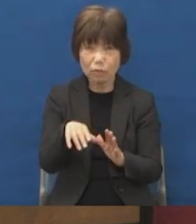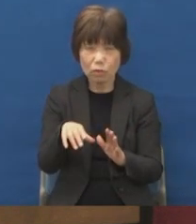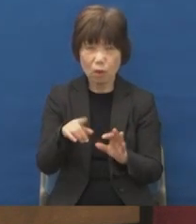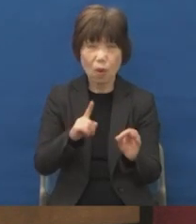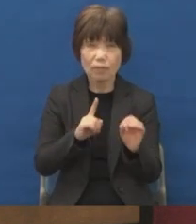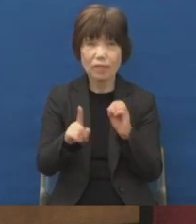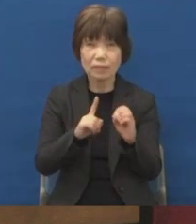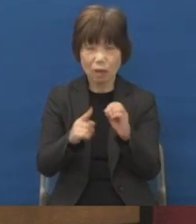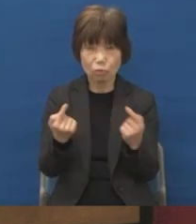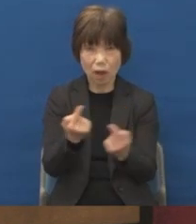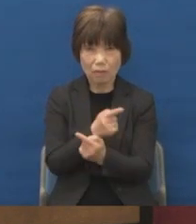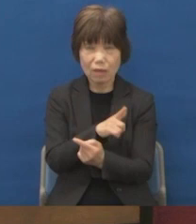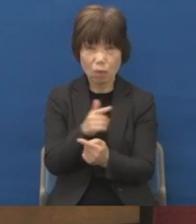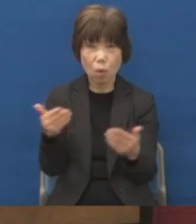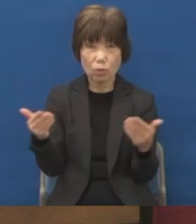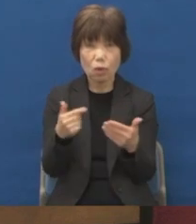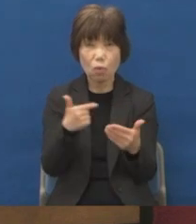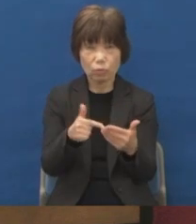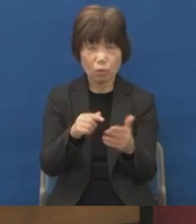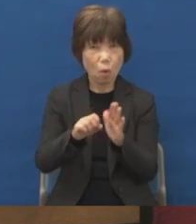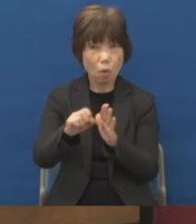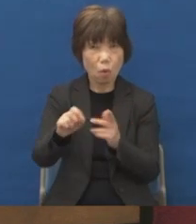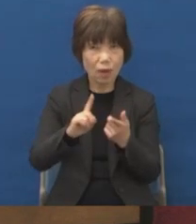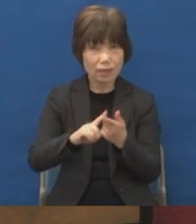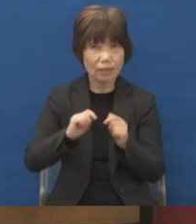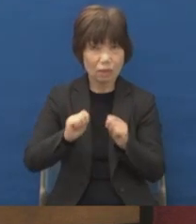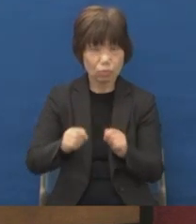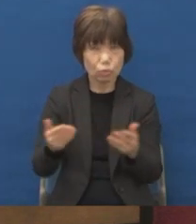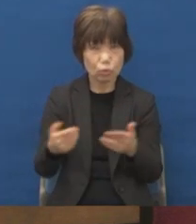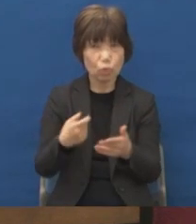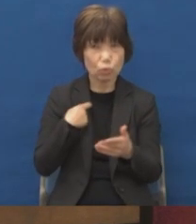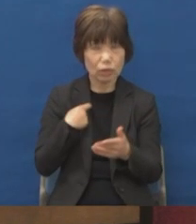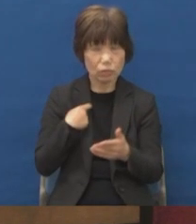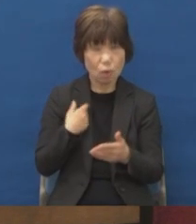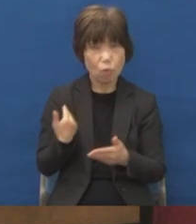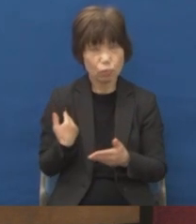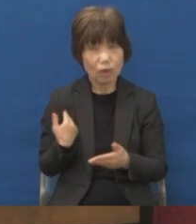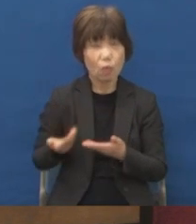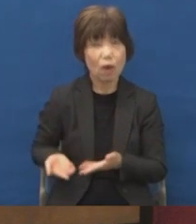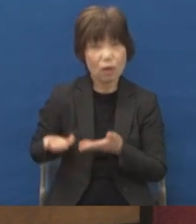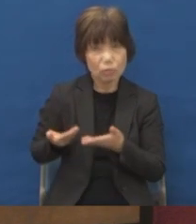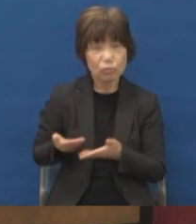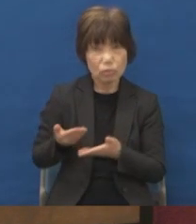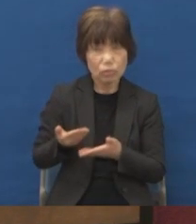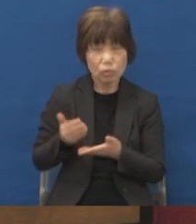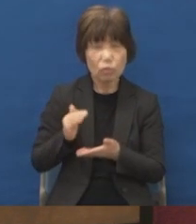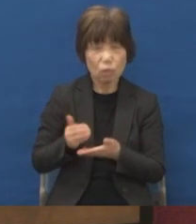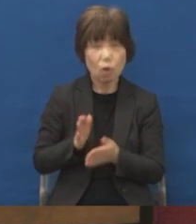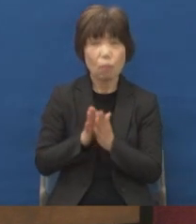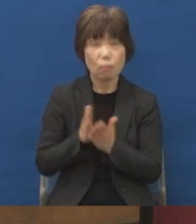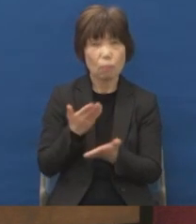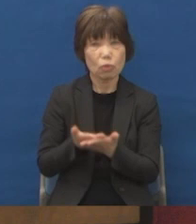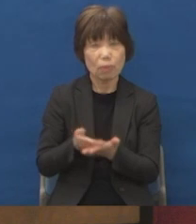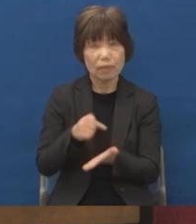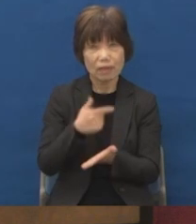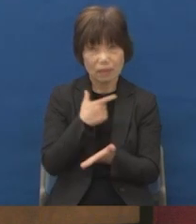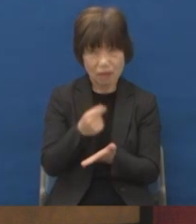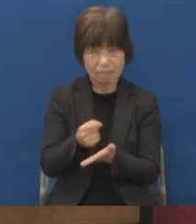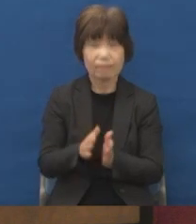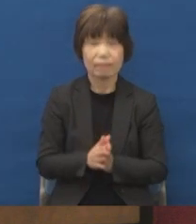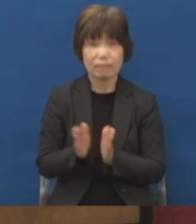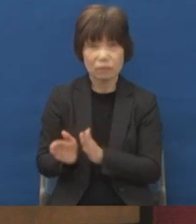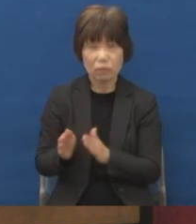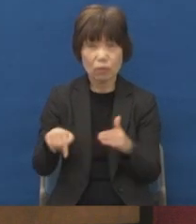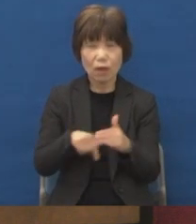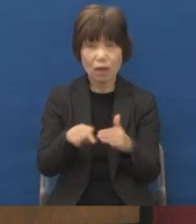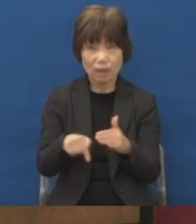め、業務の効率化と職員負担の軽減にさらに努めていただくことを求めます。その中で管